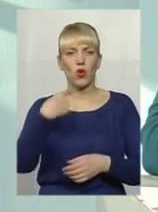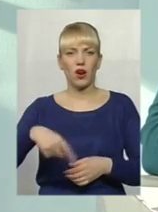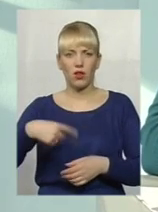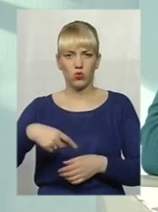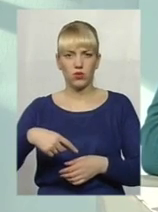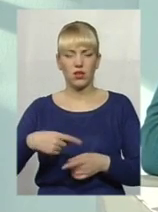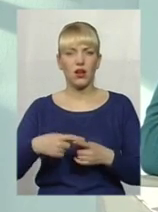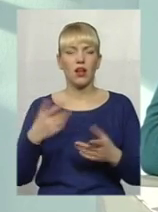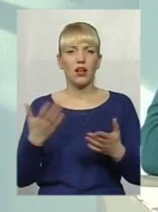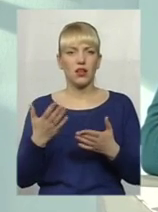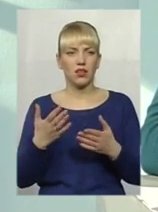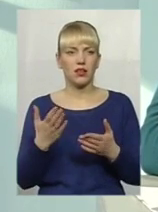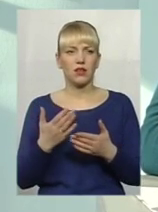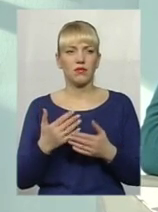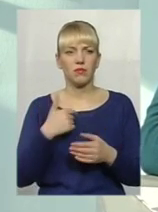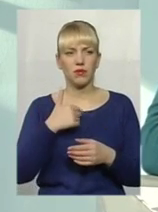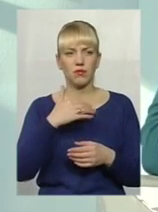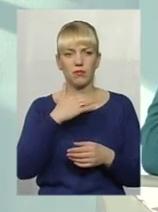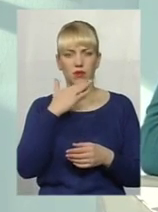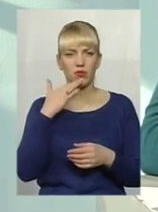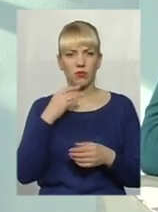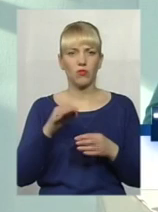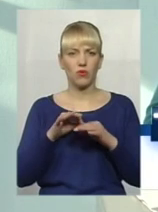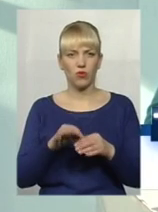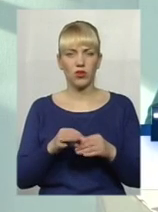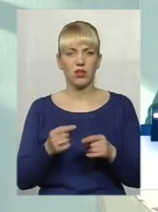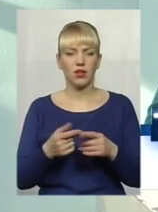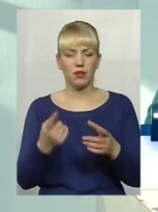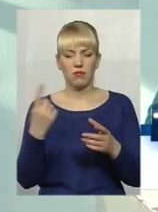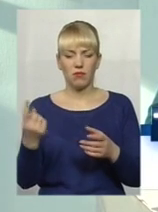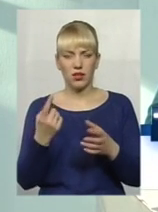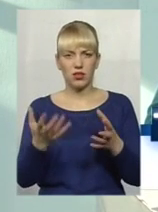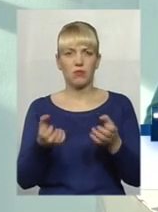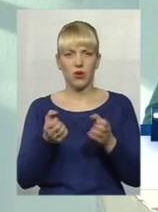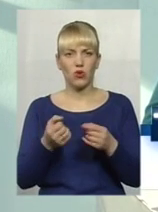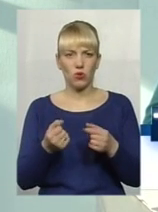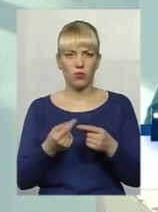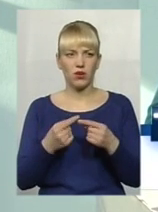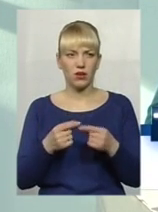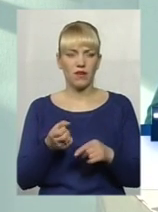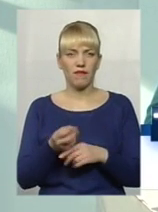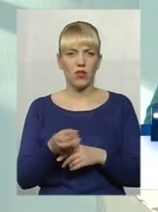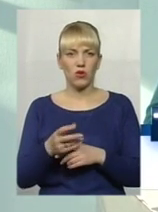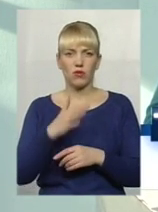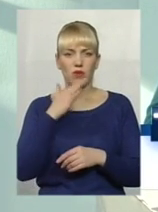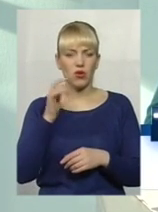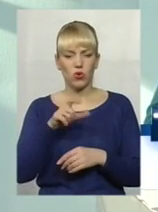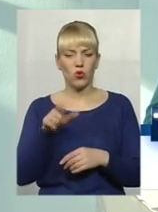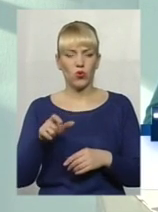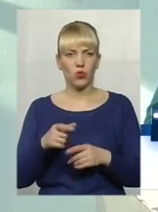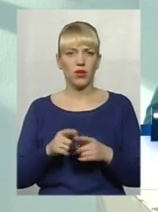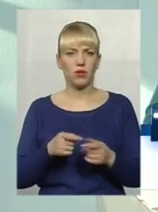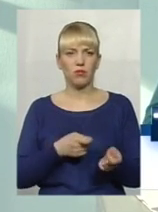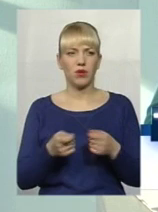також досить багато, ми коли проводили перші прийоми таких відходів 2 роки назад, досить багато люди приносять, і вони їх не викидають. Тобто